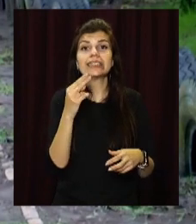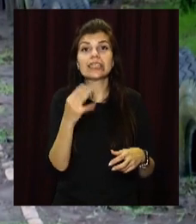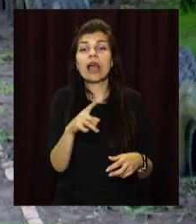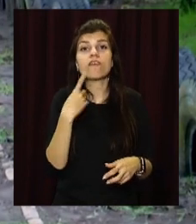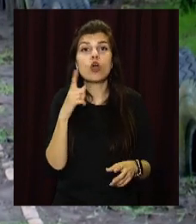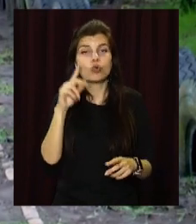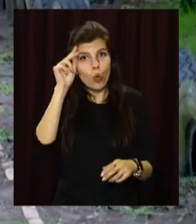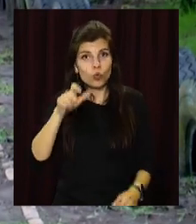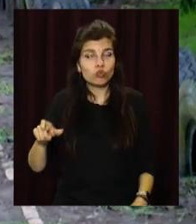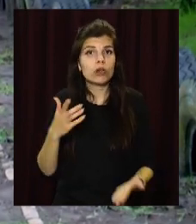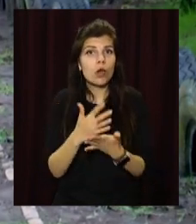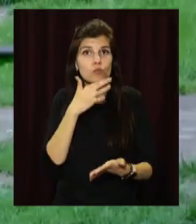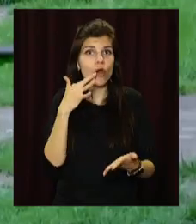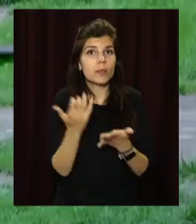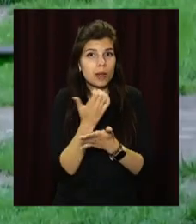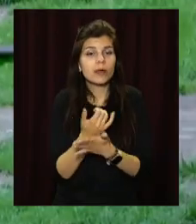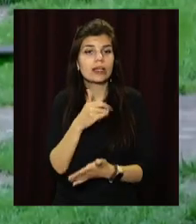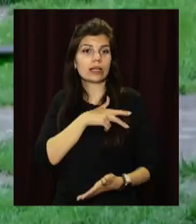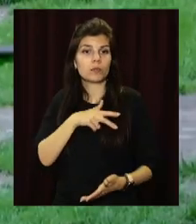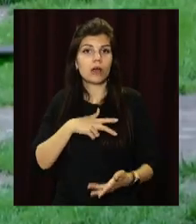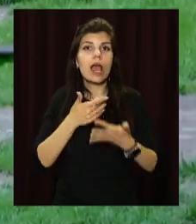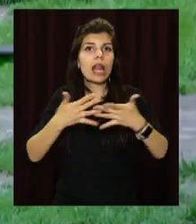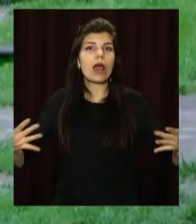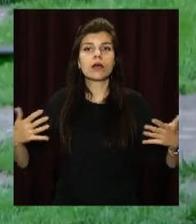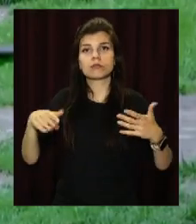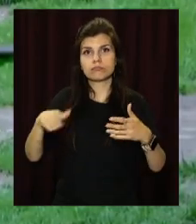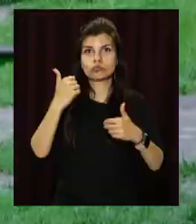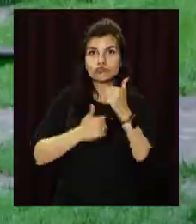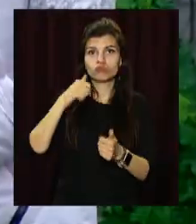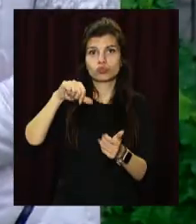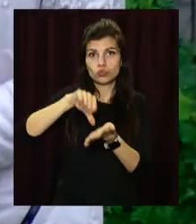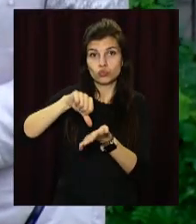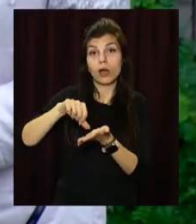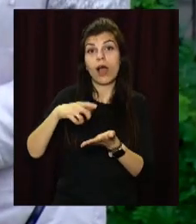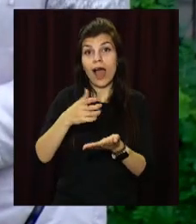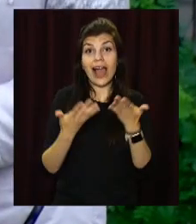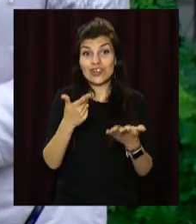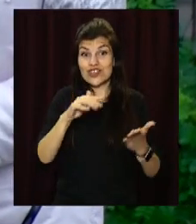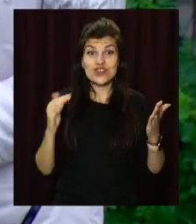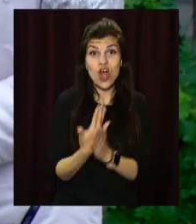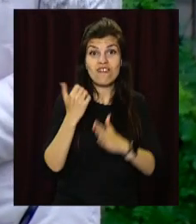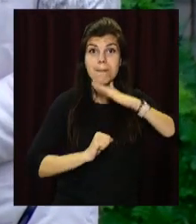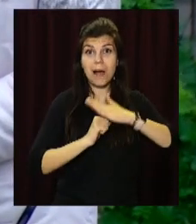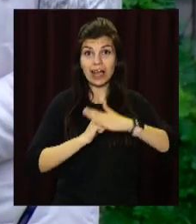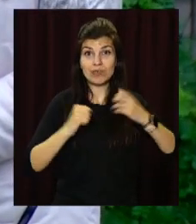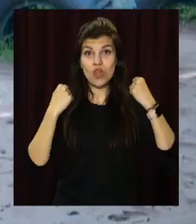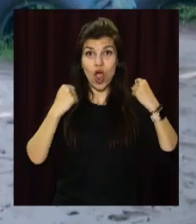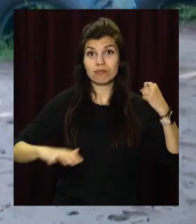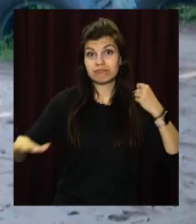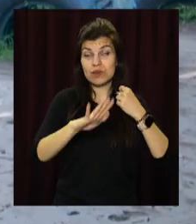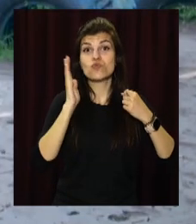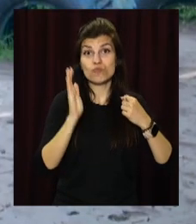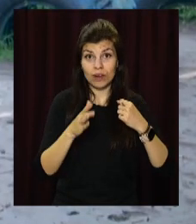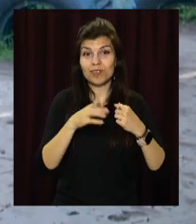серед учнів чимало переможців та призерів змагань різного рівня. А з оновленням матеріально-технічної бази, розповідає вчитель